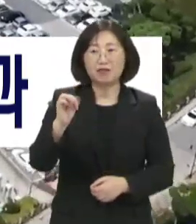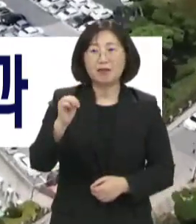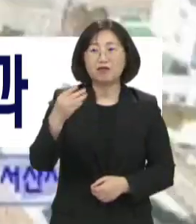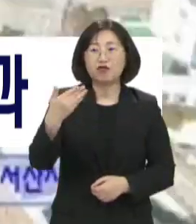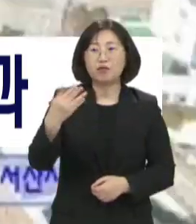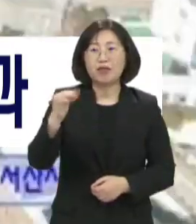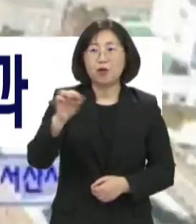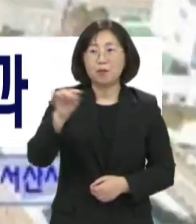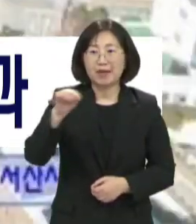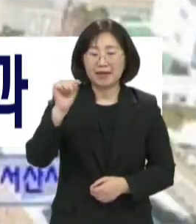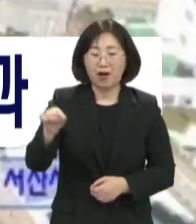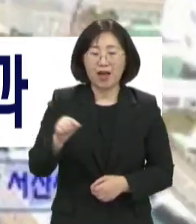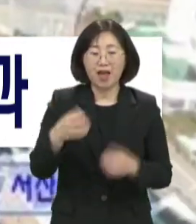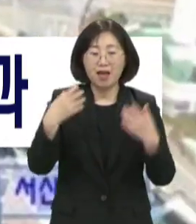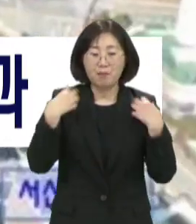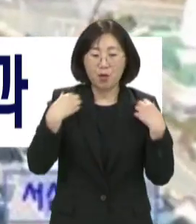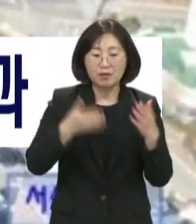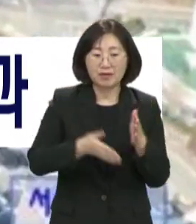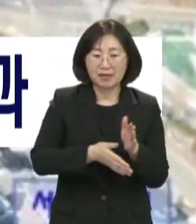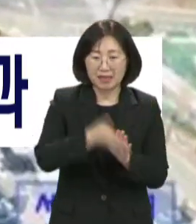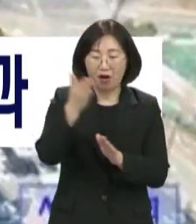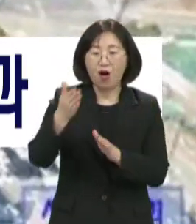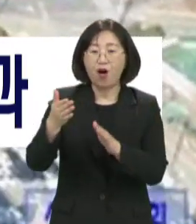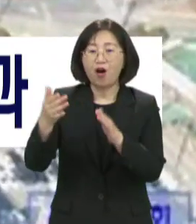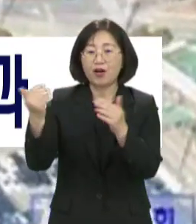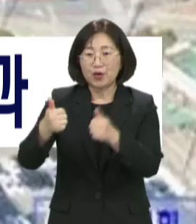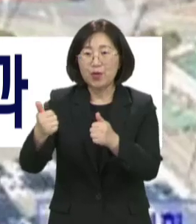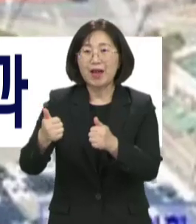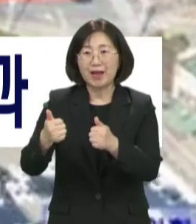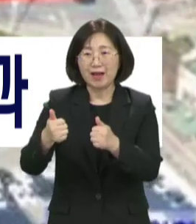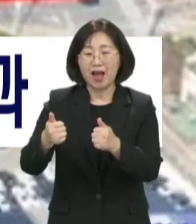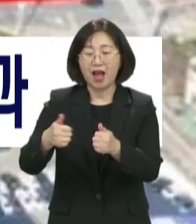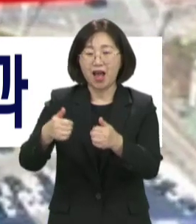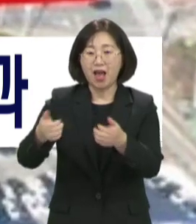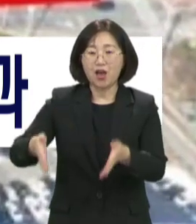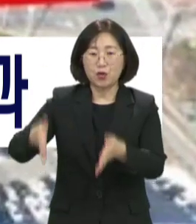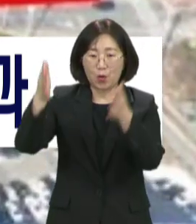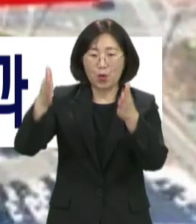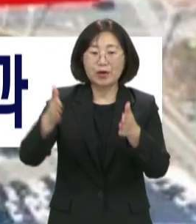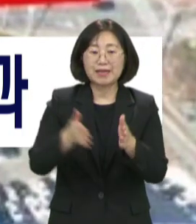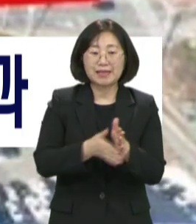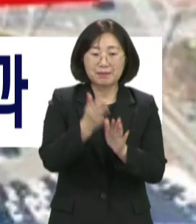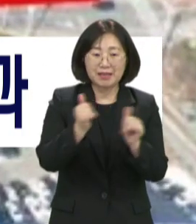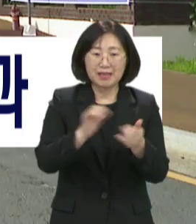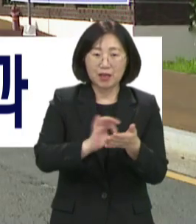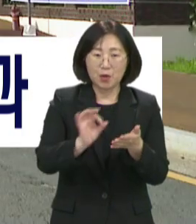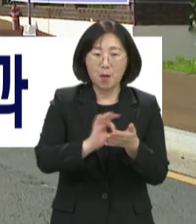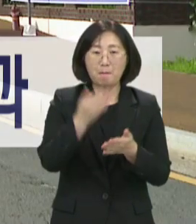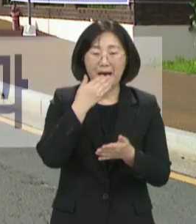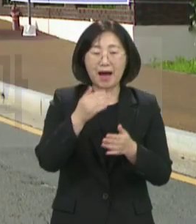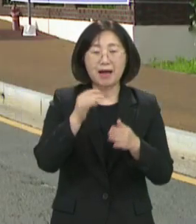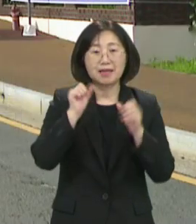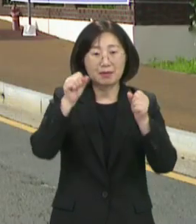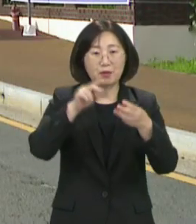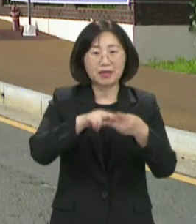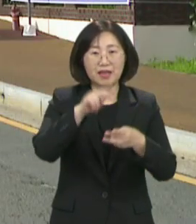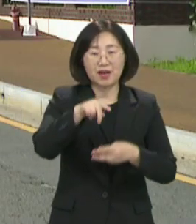57,249제곱미터에 본청과 의회동, 민원동 등과 함께 시민들이 이용할 수 있는 스포츠센터가